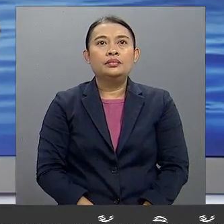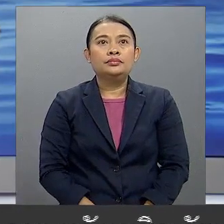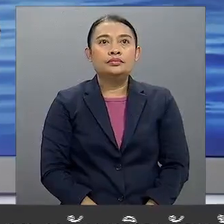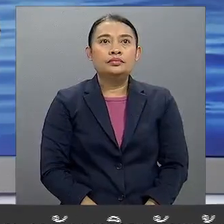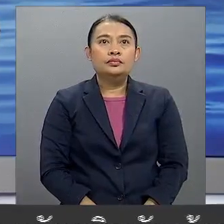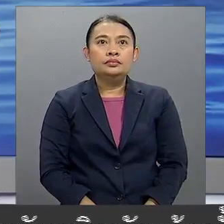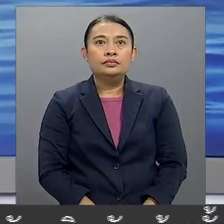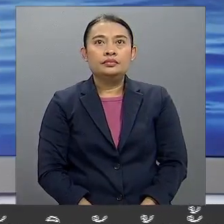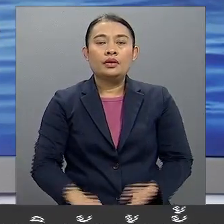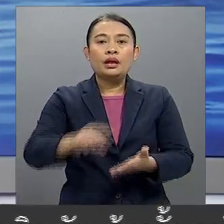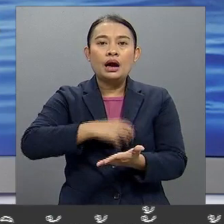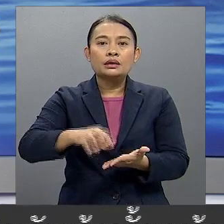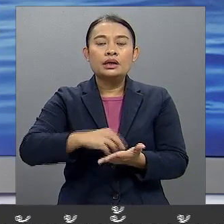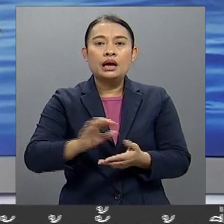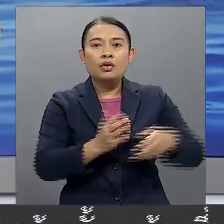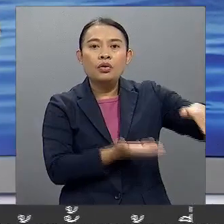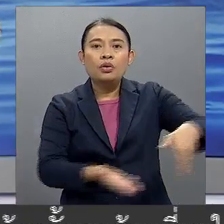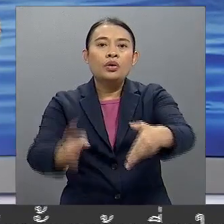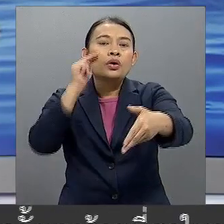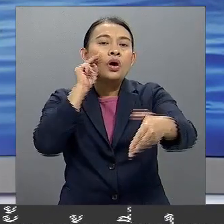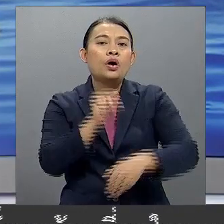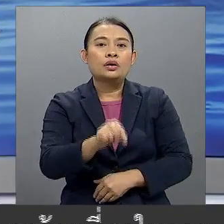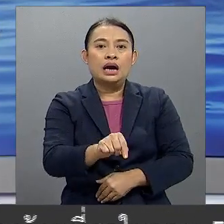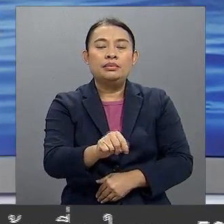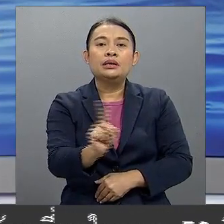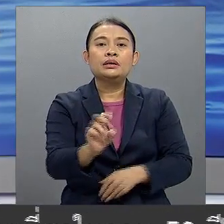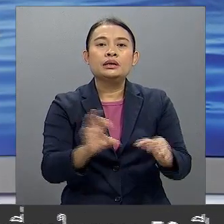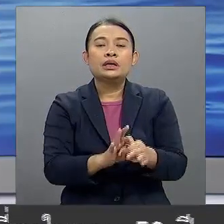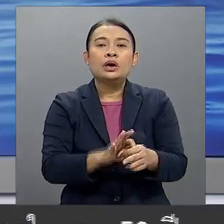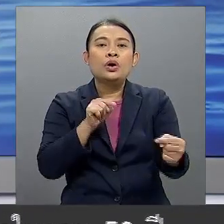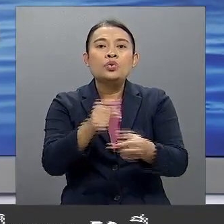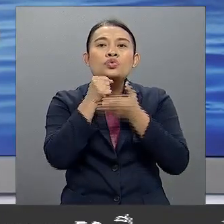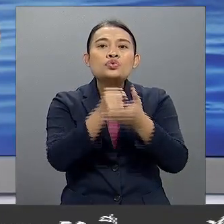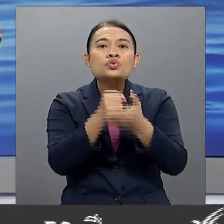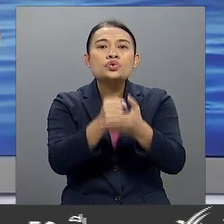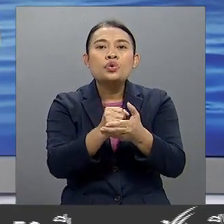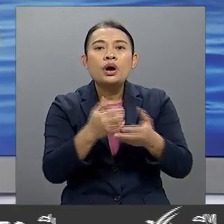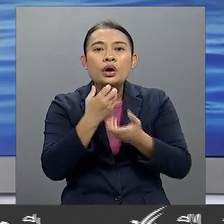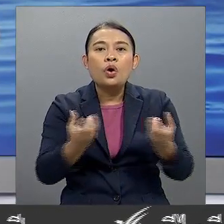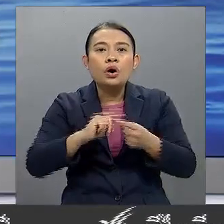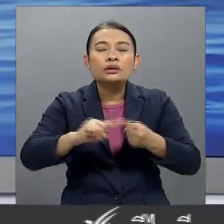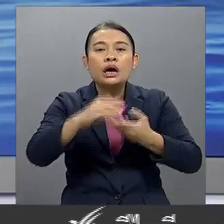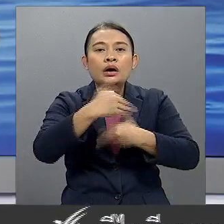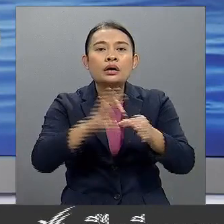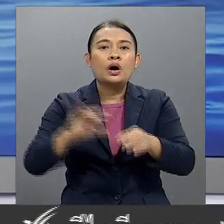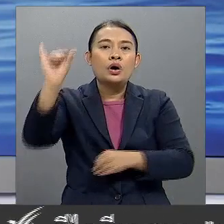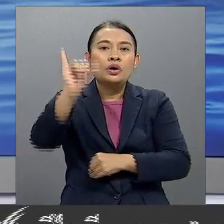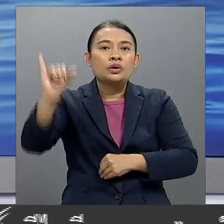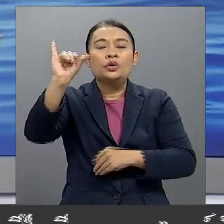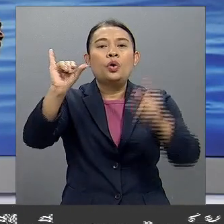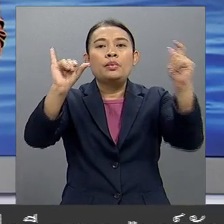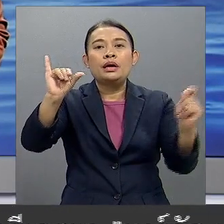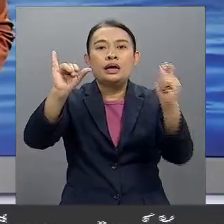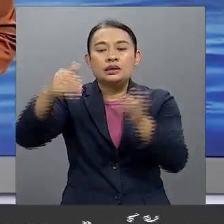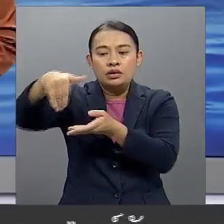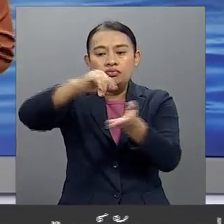อกไปแล้ววาคลองสุเอจนั้นเป็นทางลัฐช่วยย่นระยะทางการขนส่งสินค้าระหวางทุวปอีโรปกับเอเชีได้ดีมากยกตัวอย่